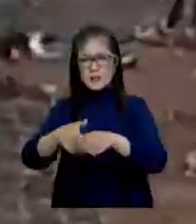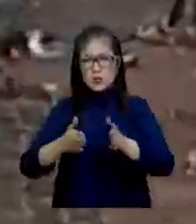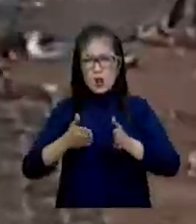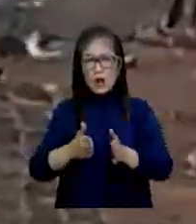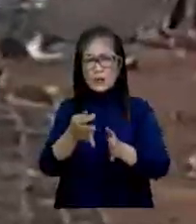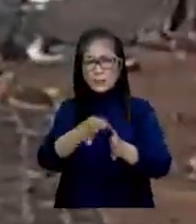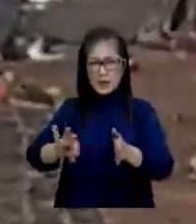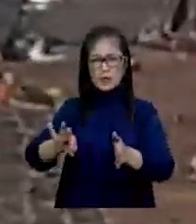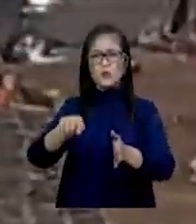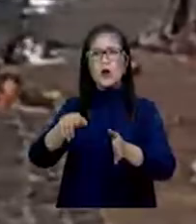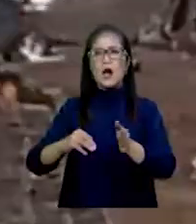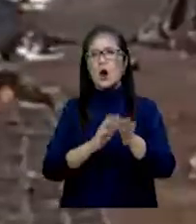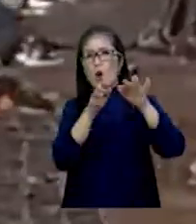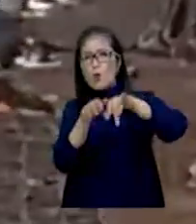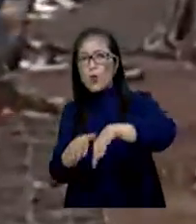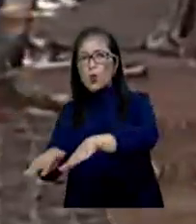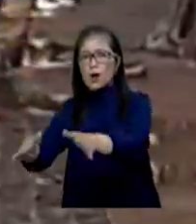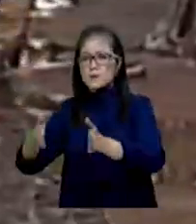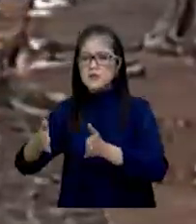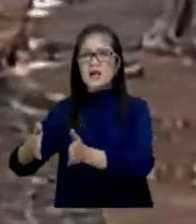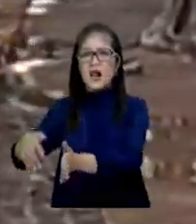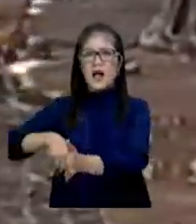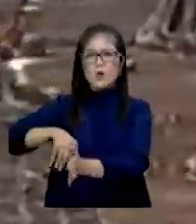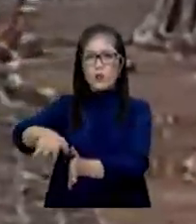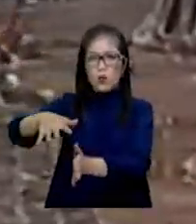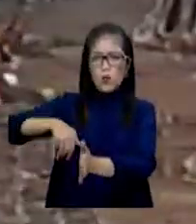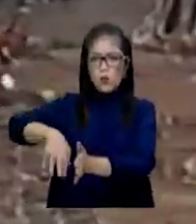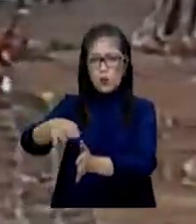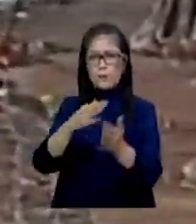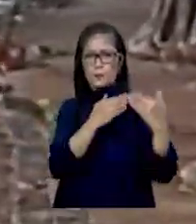air juga mulai mengalir ke Jalan Raya Bogor. Sementara petugas